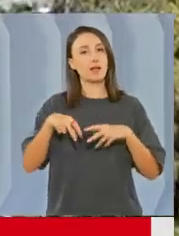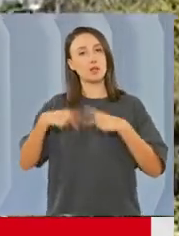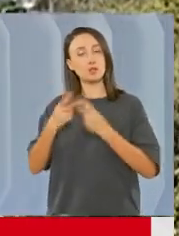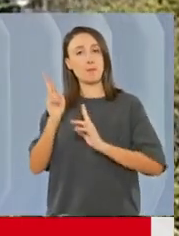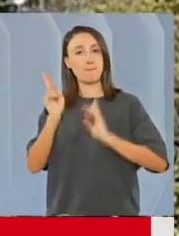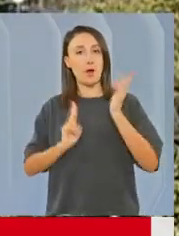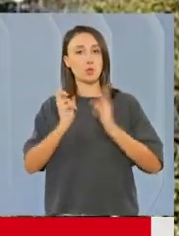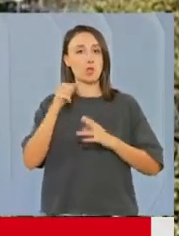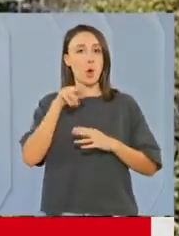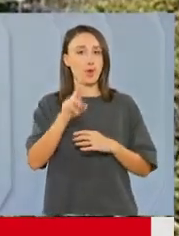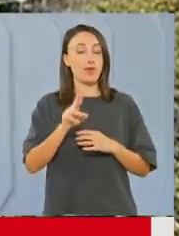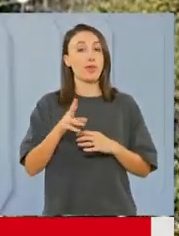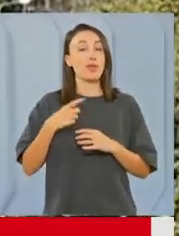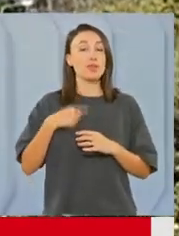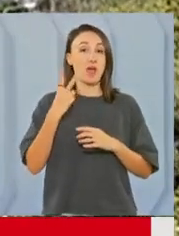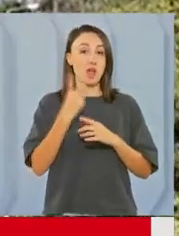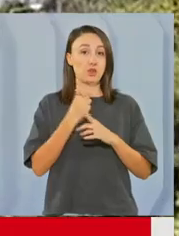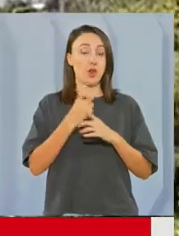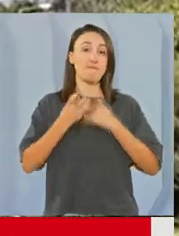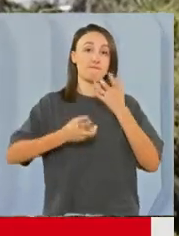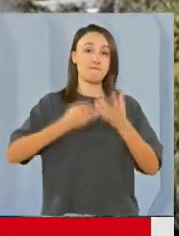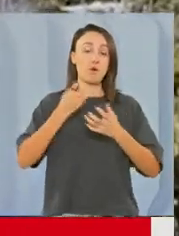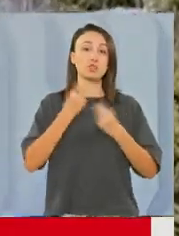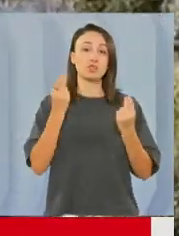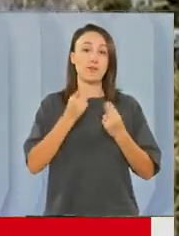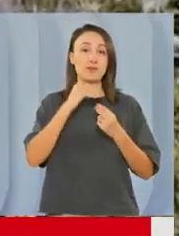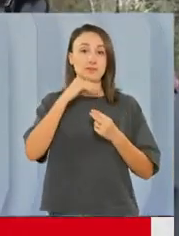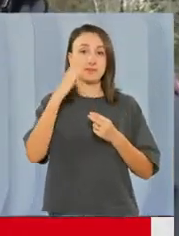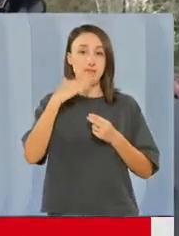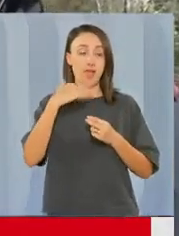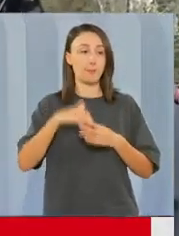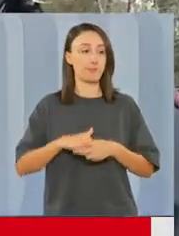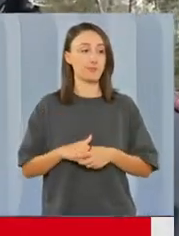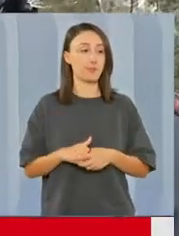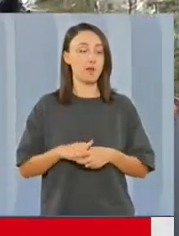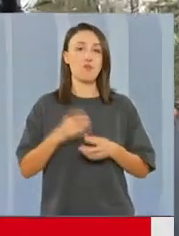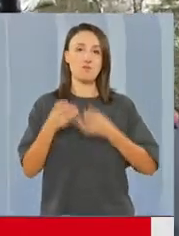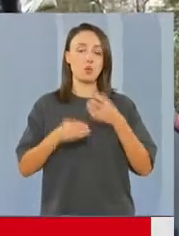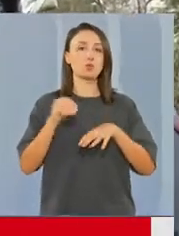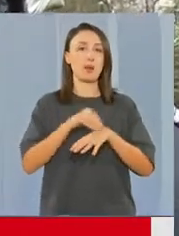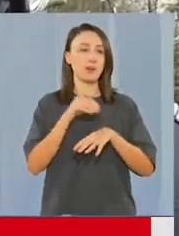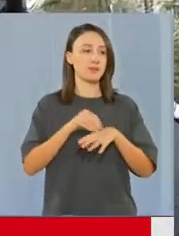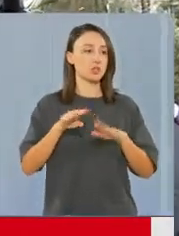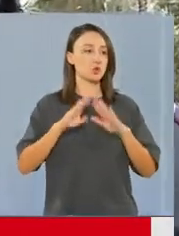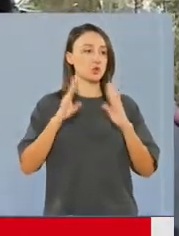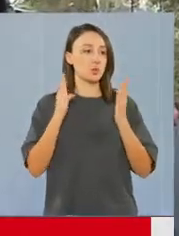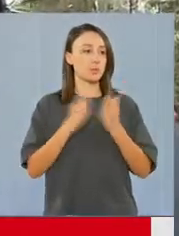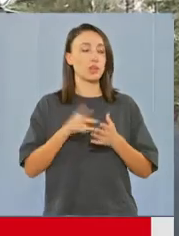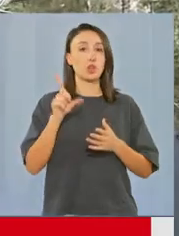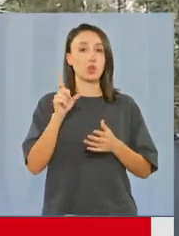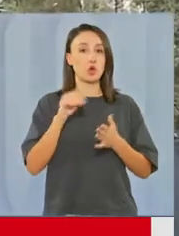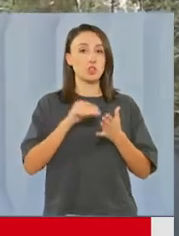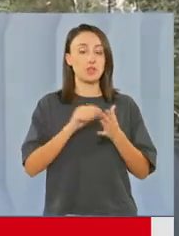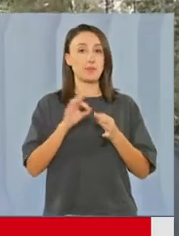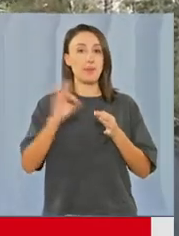a parcului Iore. Este al doilea incendiu în doar câteva zile. Incendiul s-a manifestat pe o suprafață de aproximativ 20.000